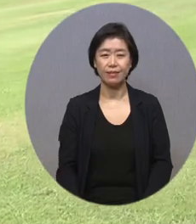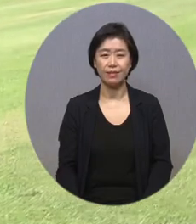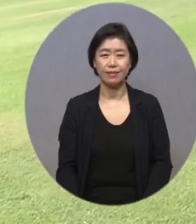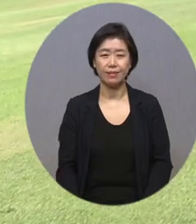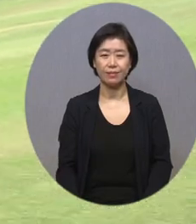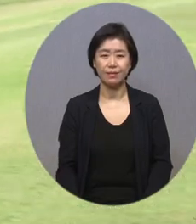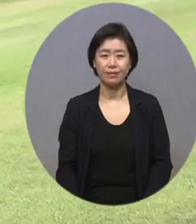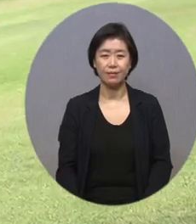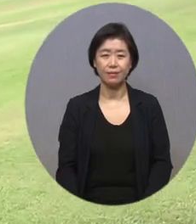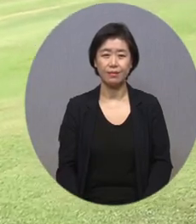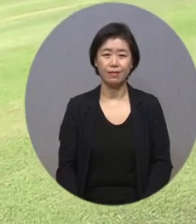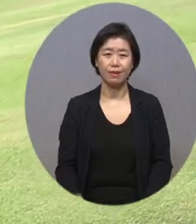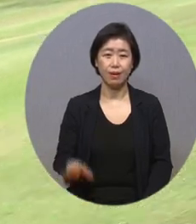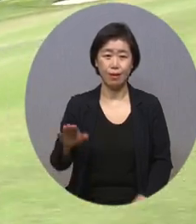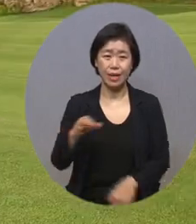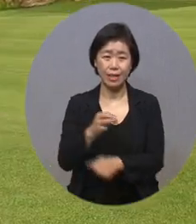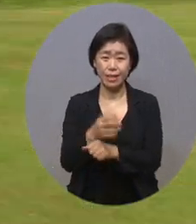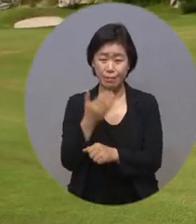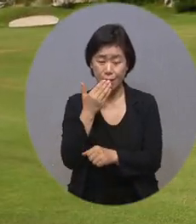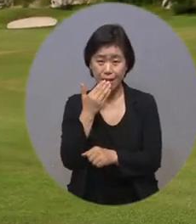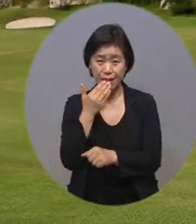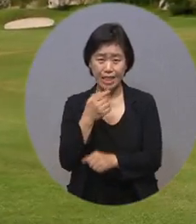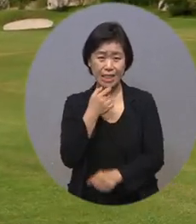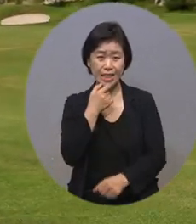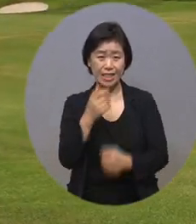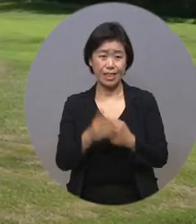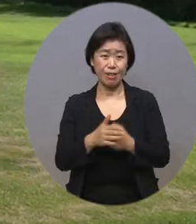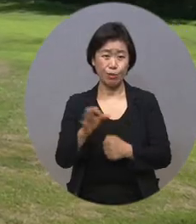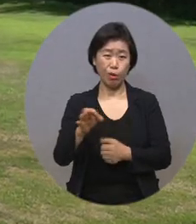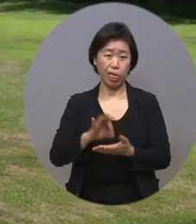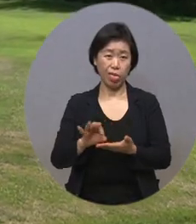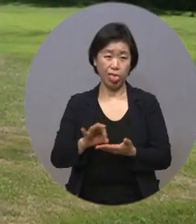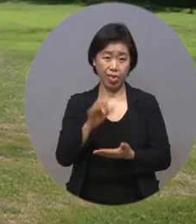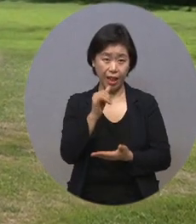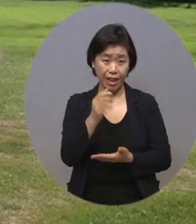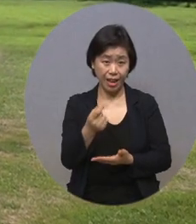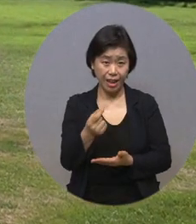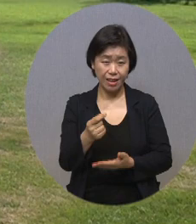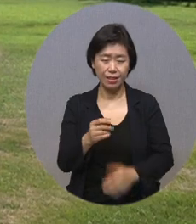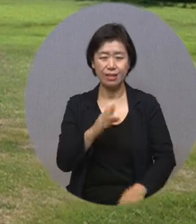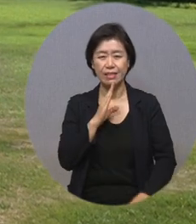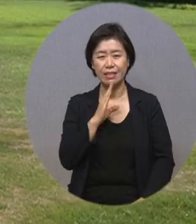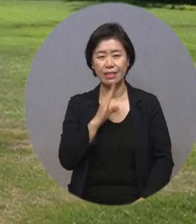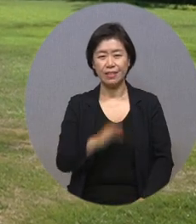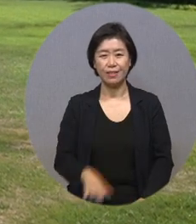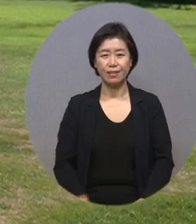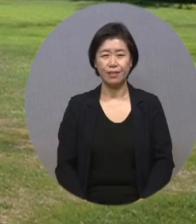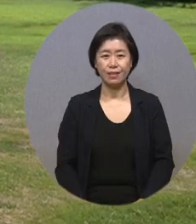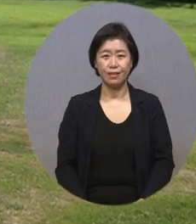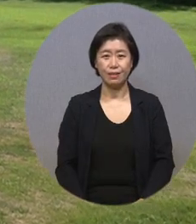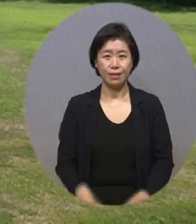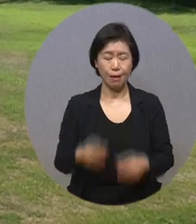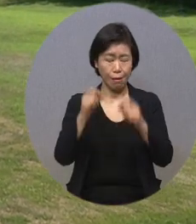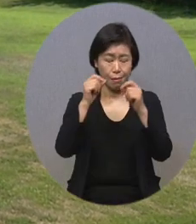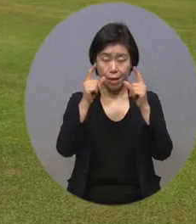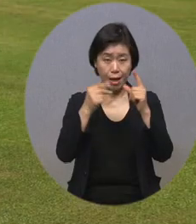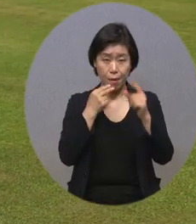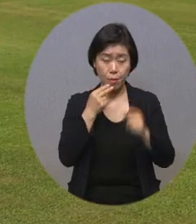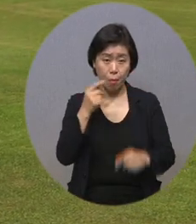오빠 사 먹기 싫어가지고 돈 다 쓰는 거 아니지? 네 마리. 와, 눈이 안 떠지네요.